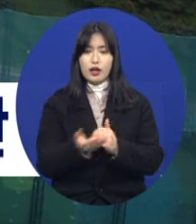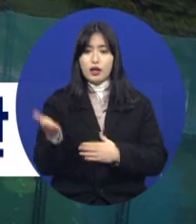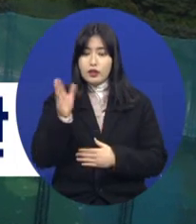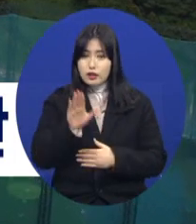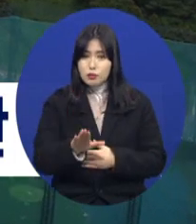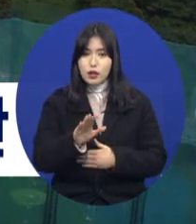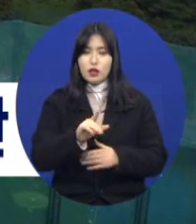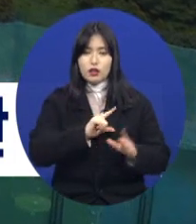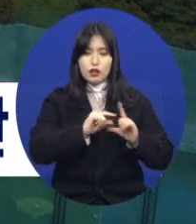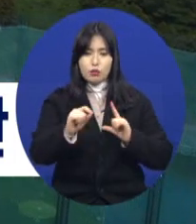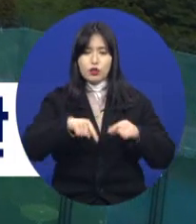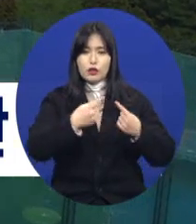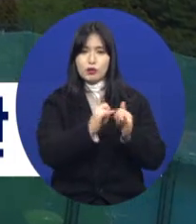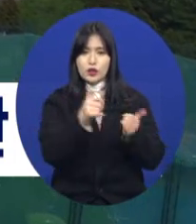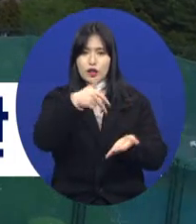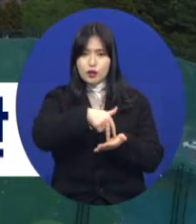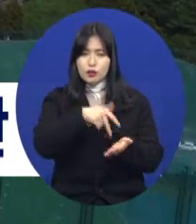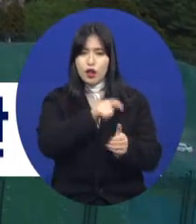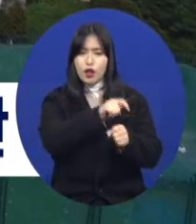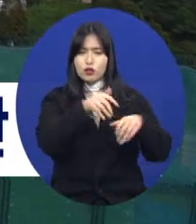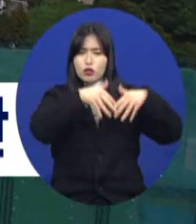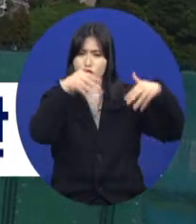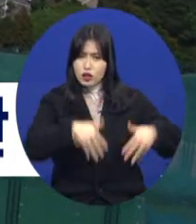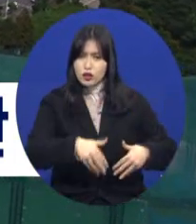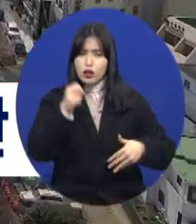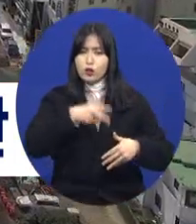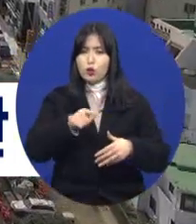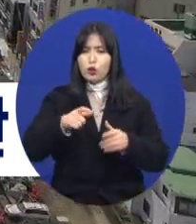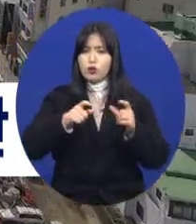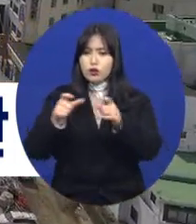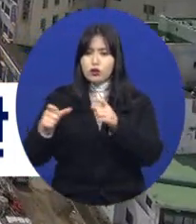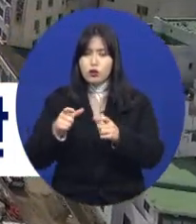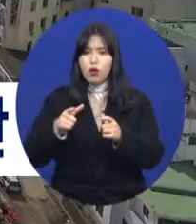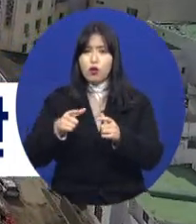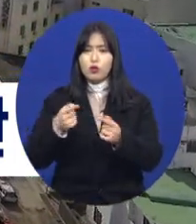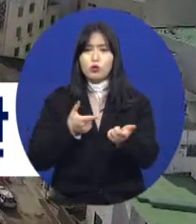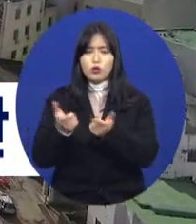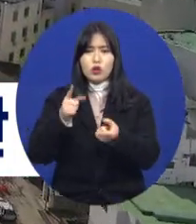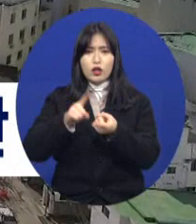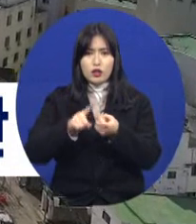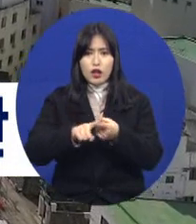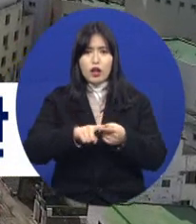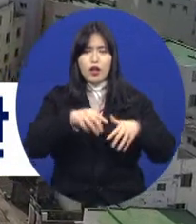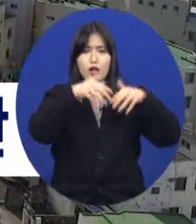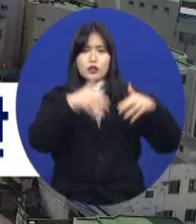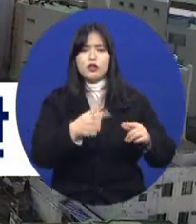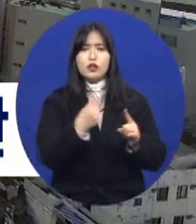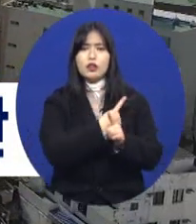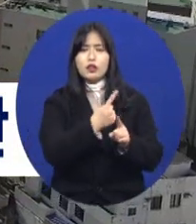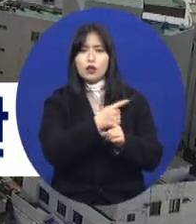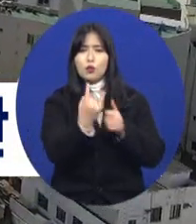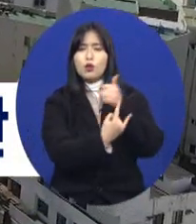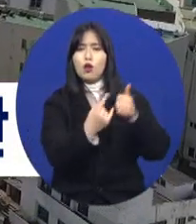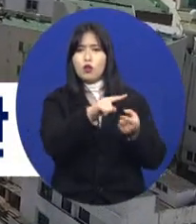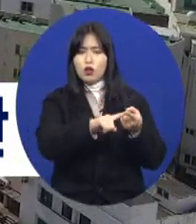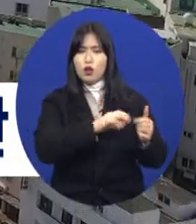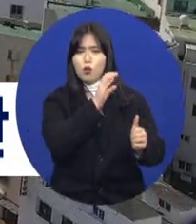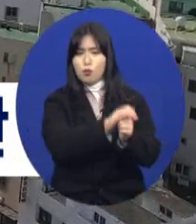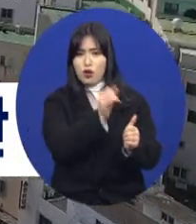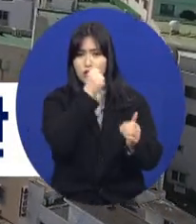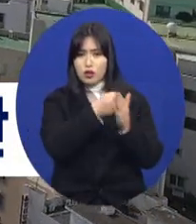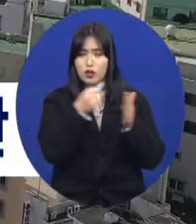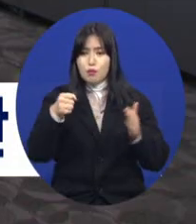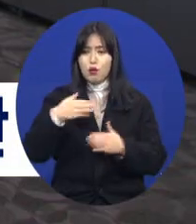하지만 일부 참석자들은 행정체제 와 행정 시 권역 조정 등은 행정체제 개편 위원회의 권한 이라며 tf 에서